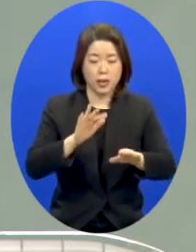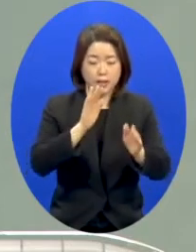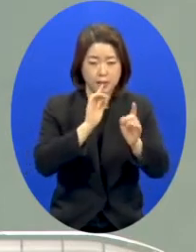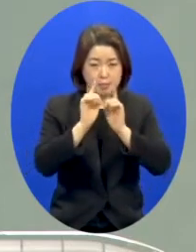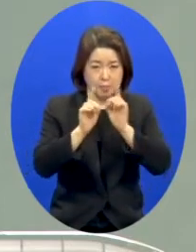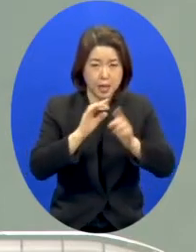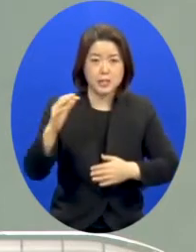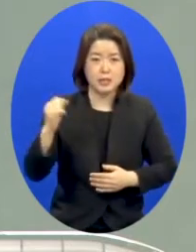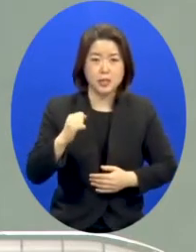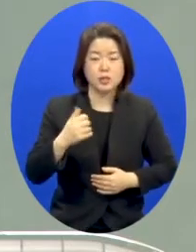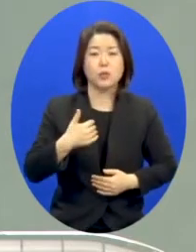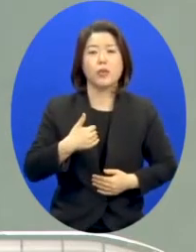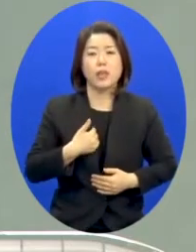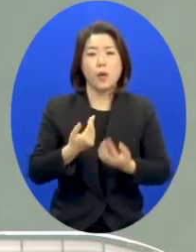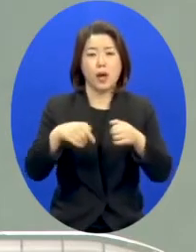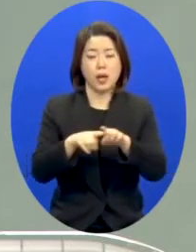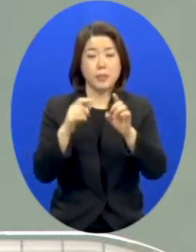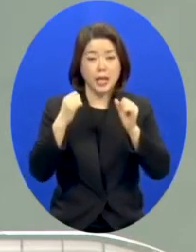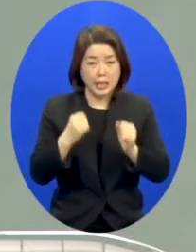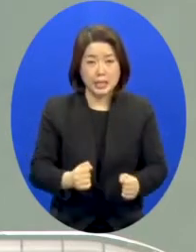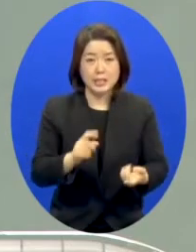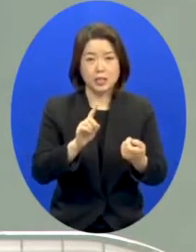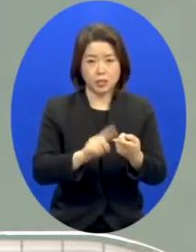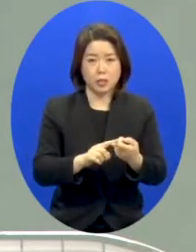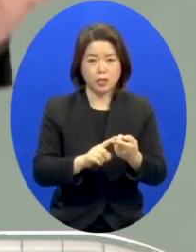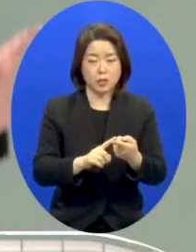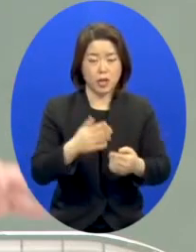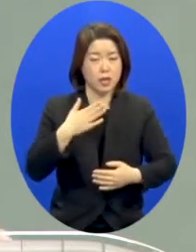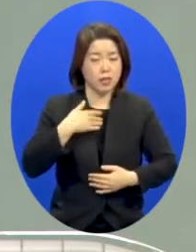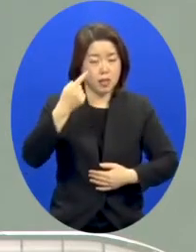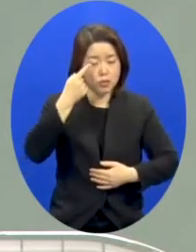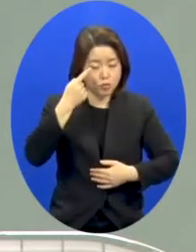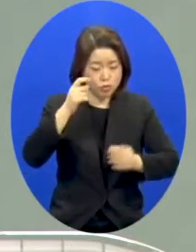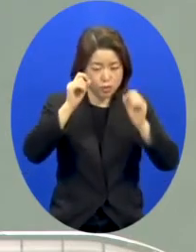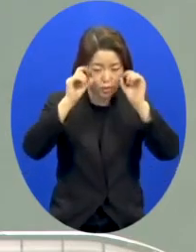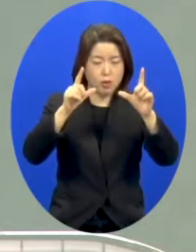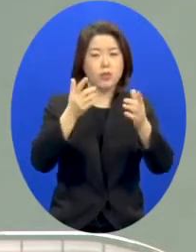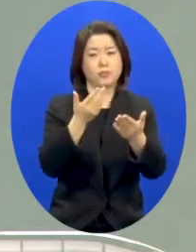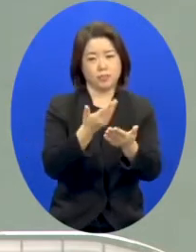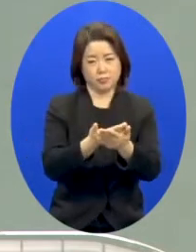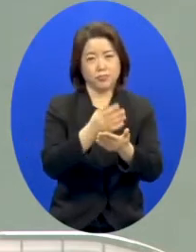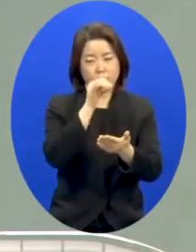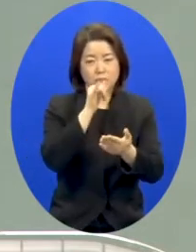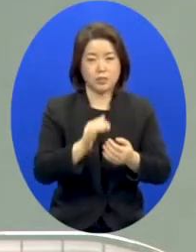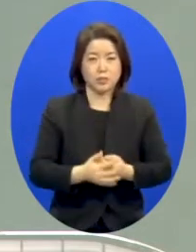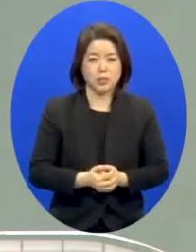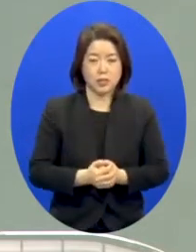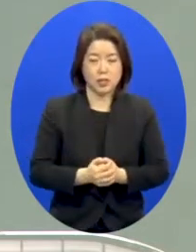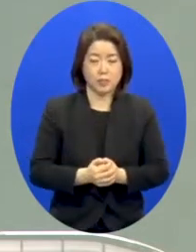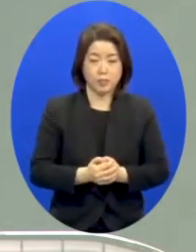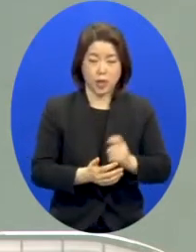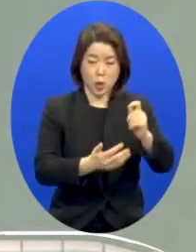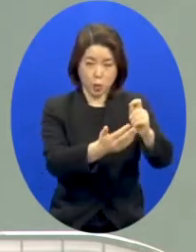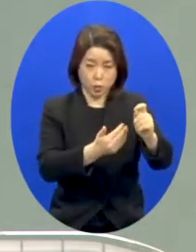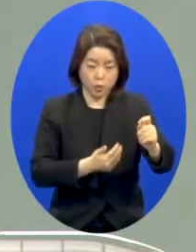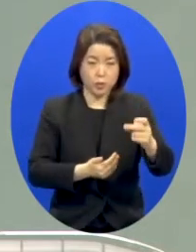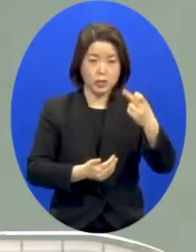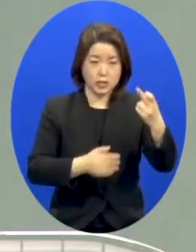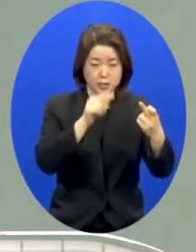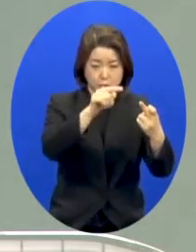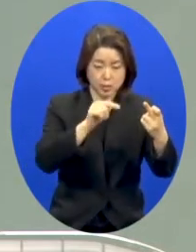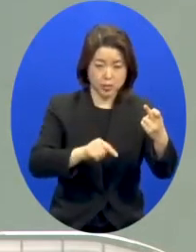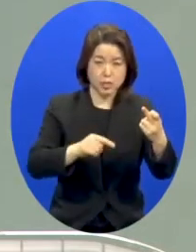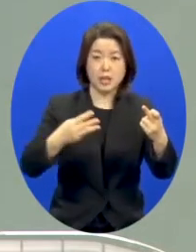주님은 저와 함께 계시는 것에 대해서 재 문을 열어주셔서 고린도 전서 12장 3절